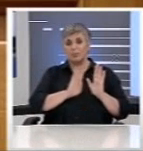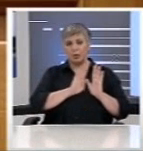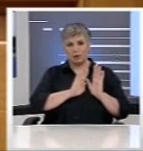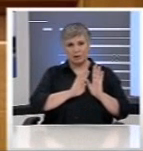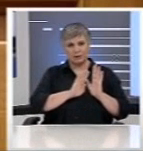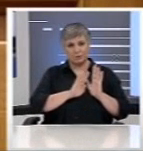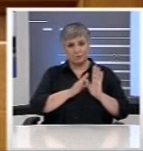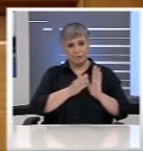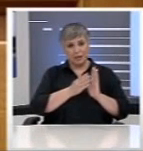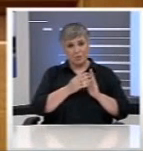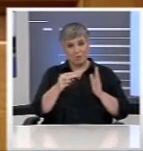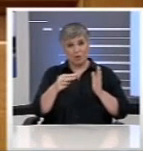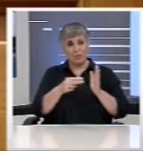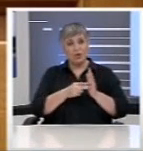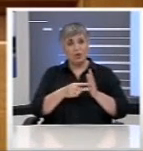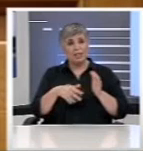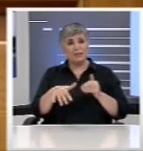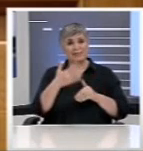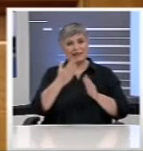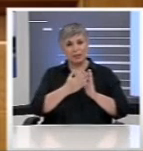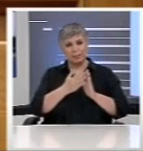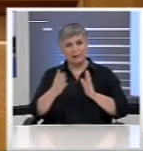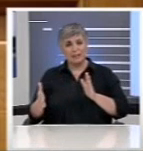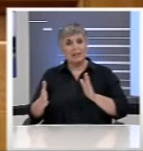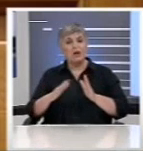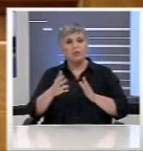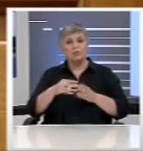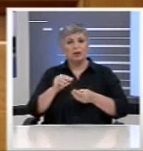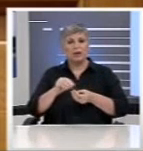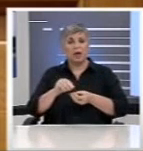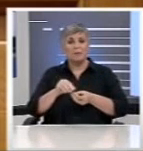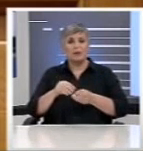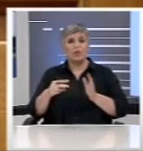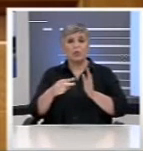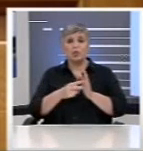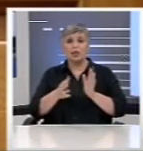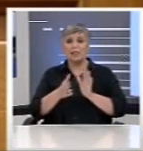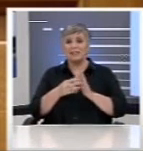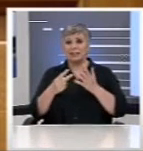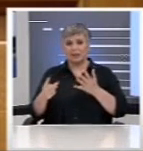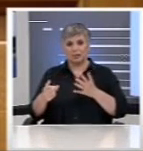Από το 15 μέχρι τις 30 Απριλίου του 2017 έχουν βεβαιωθεί